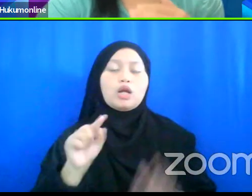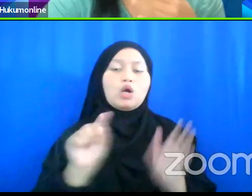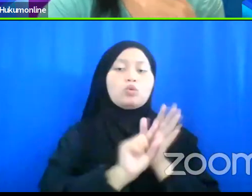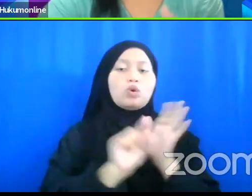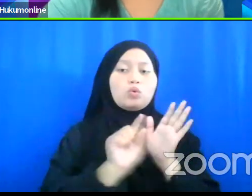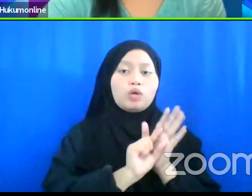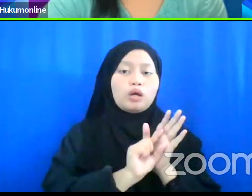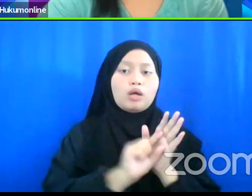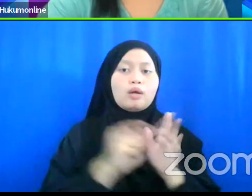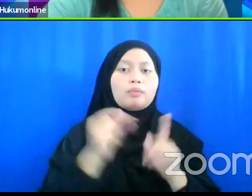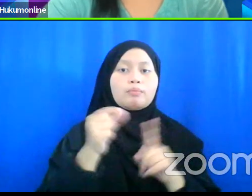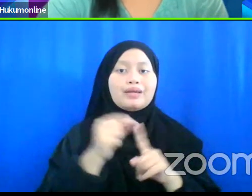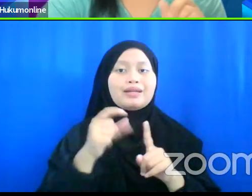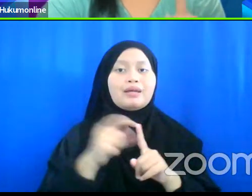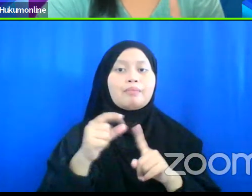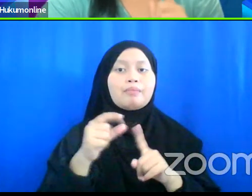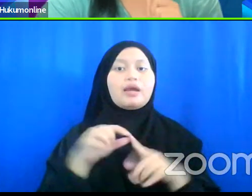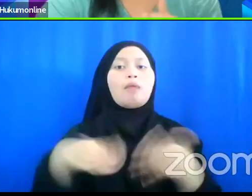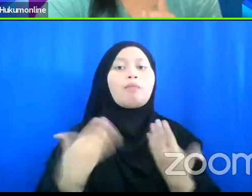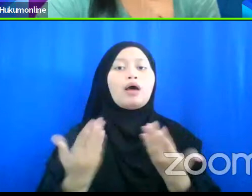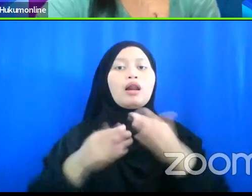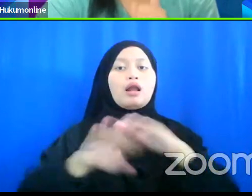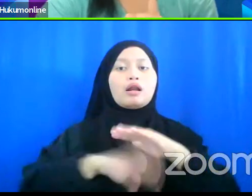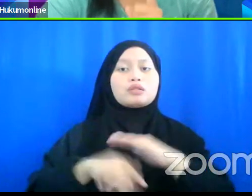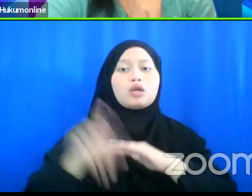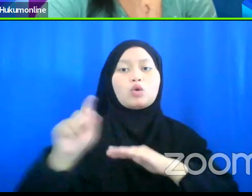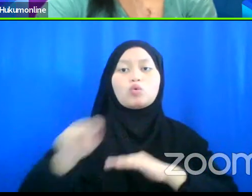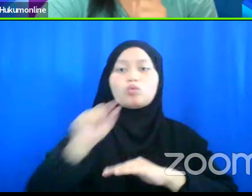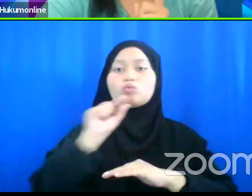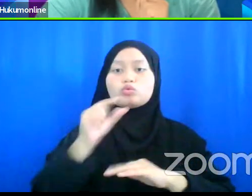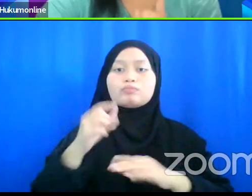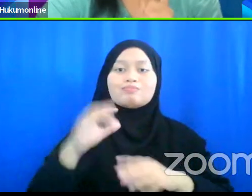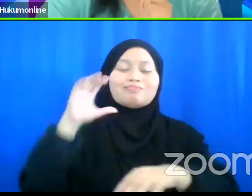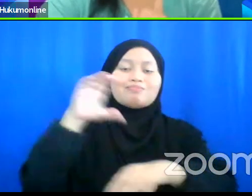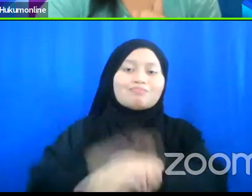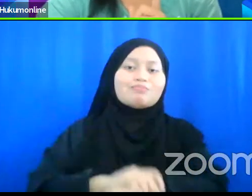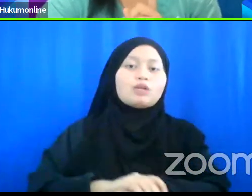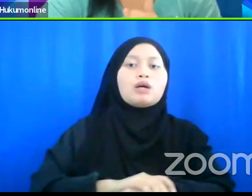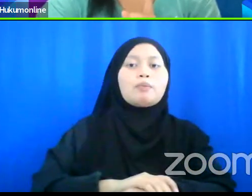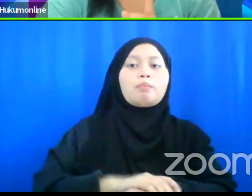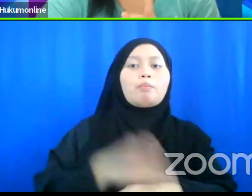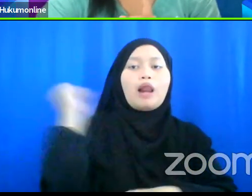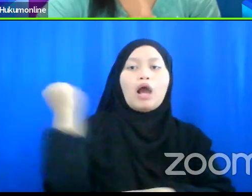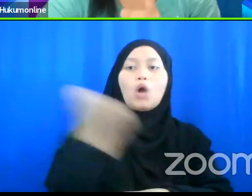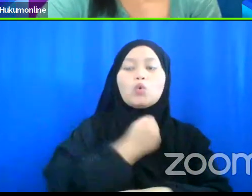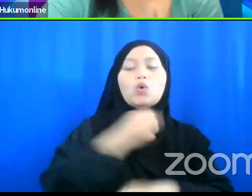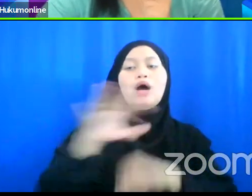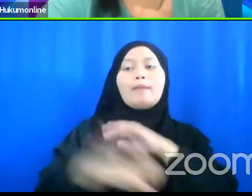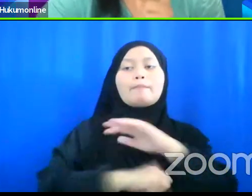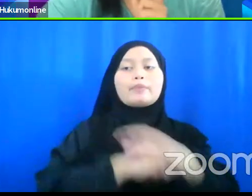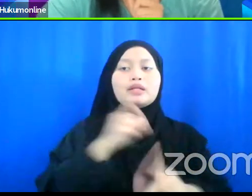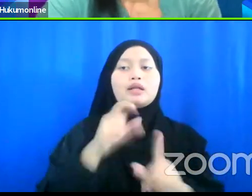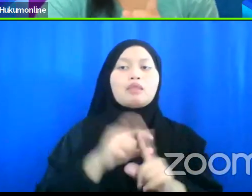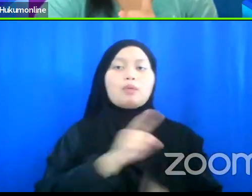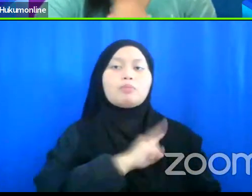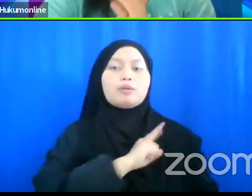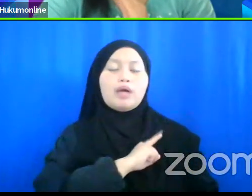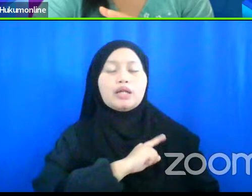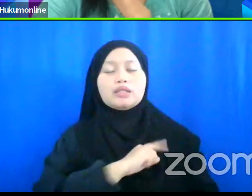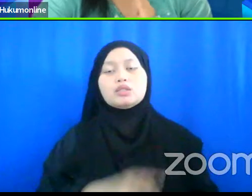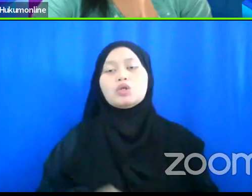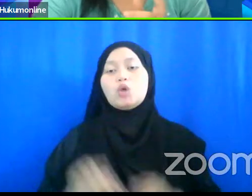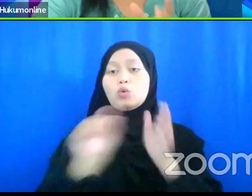Apa landasan hukum yang tepat untuk menjerat pelaku peretasan data pribadi oke apakah undang-undang